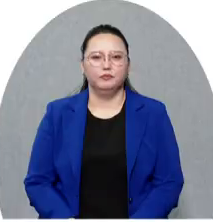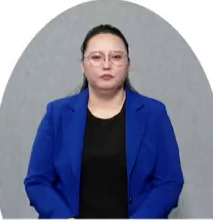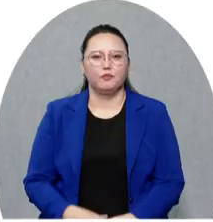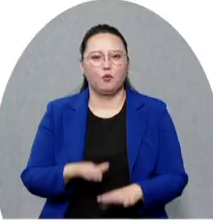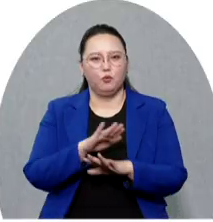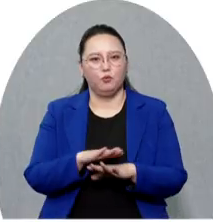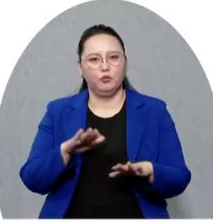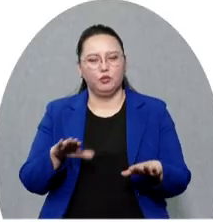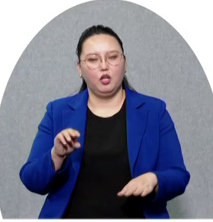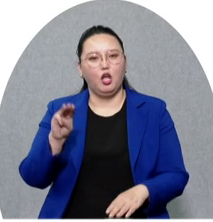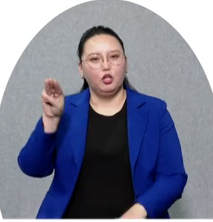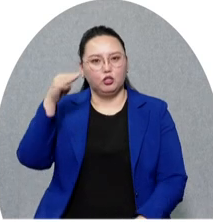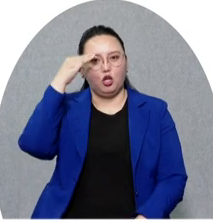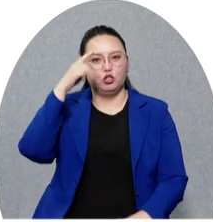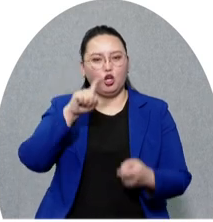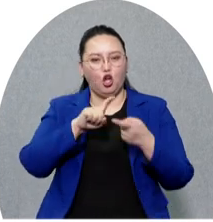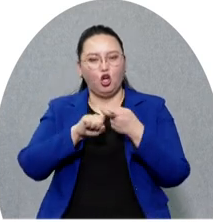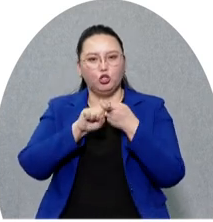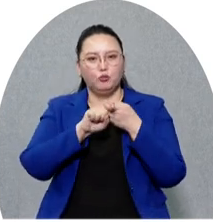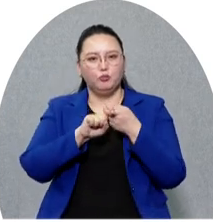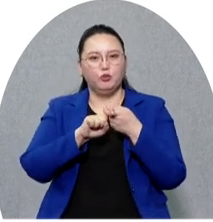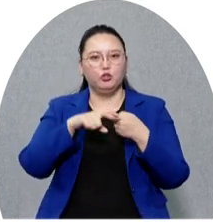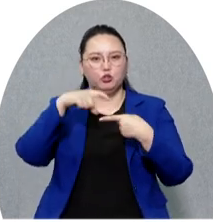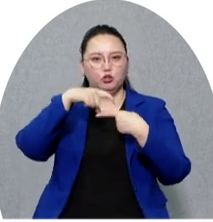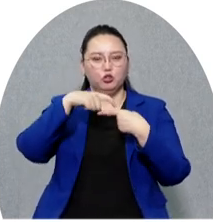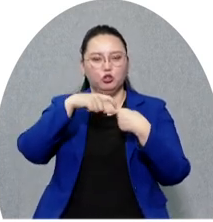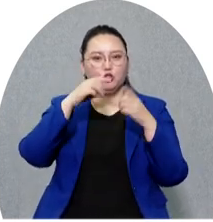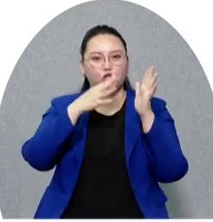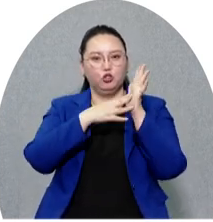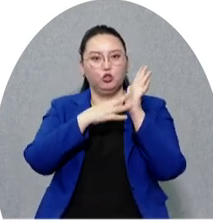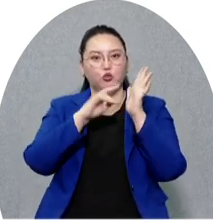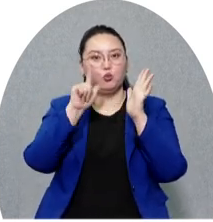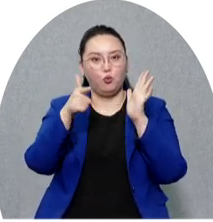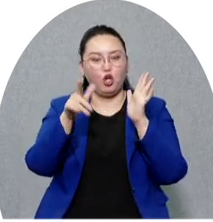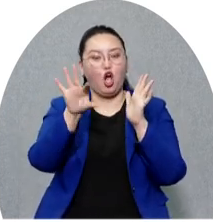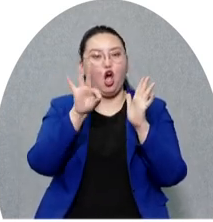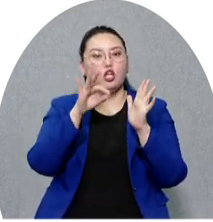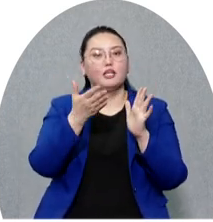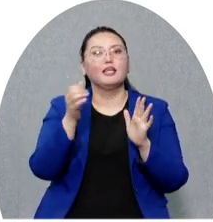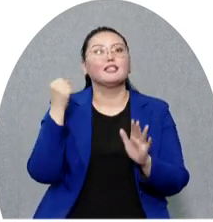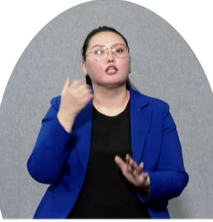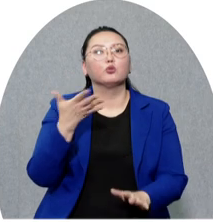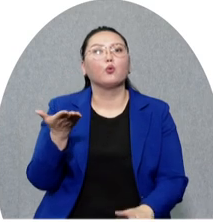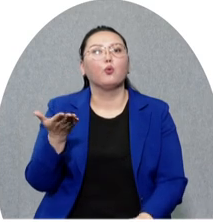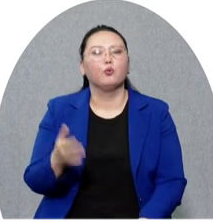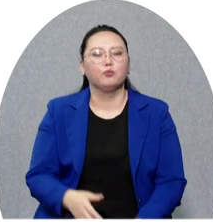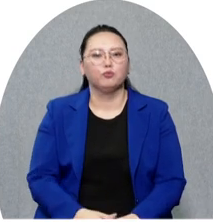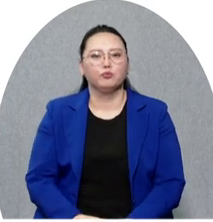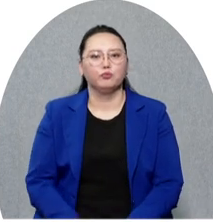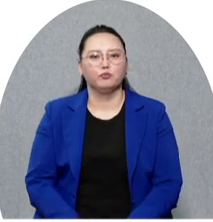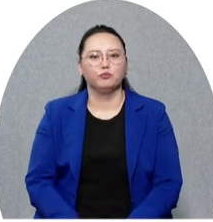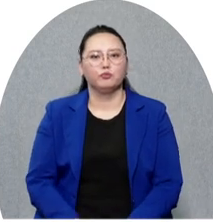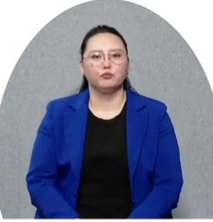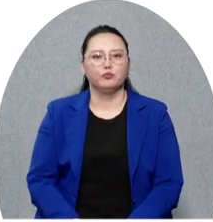За хүүхдүүд маань тодхон холбох нөхцөлтэй 9 үйл үгийг олж харсан байх гэж найдаж байна. За